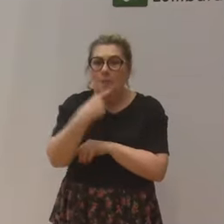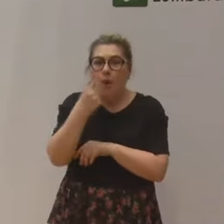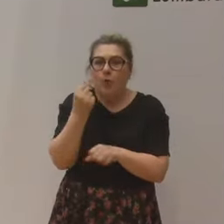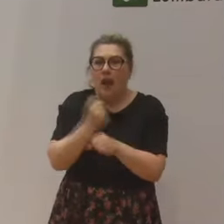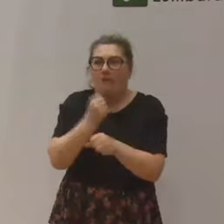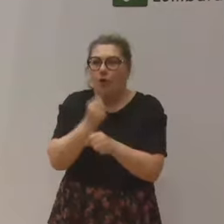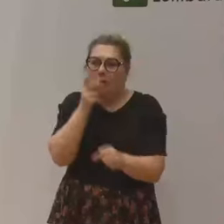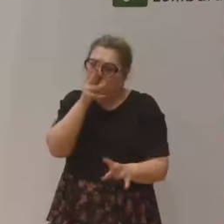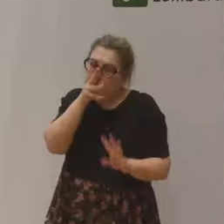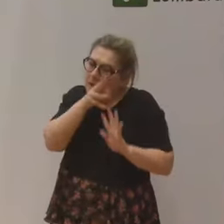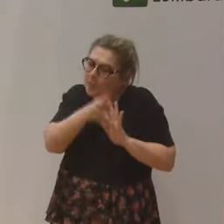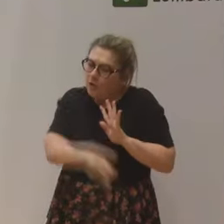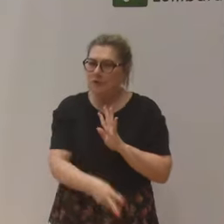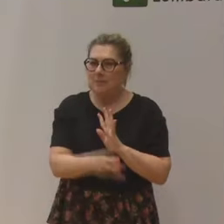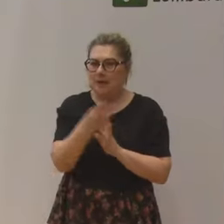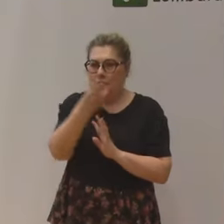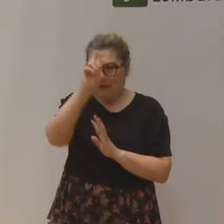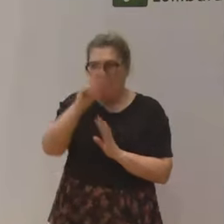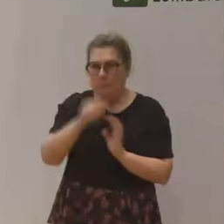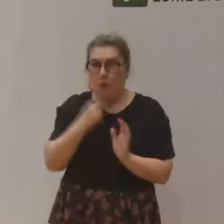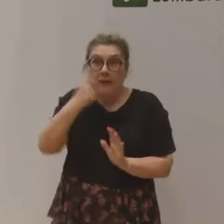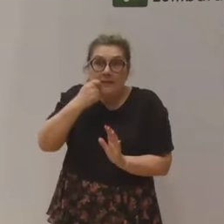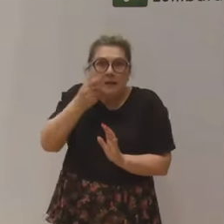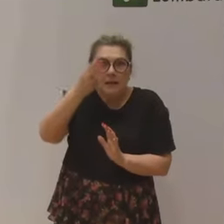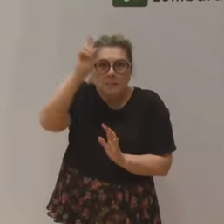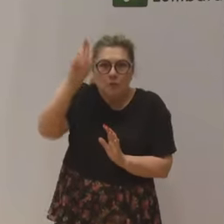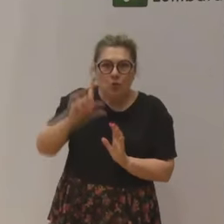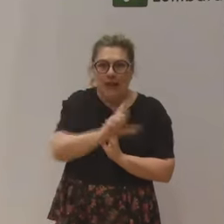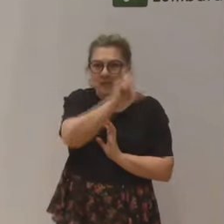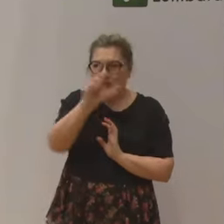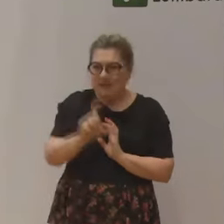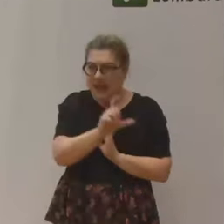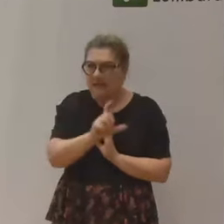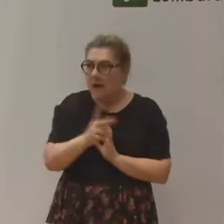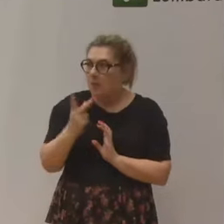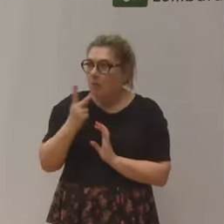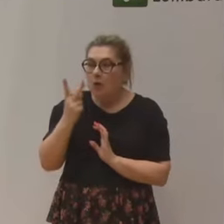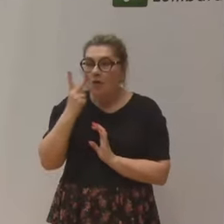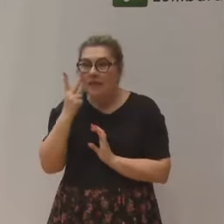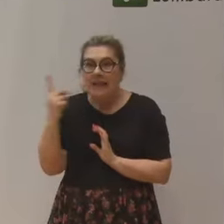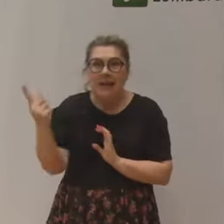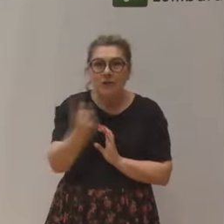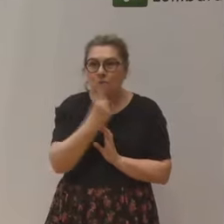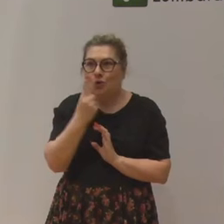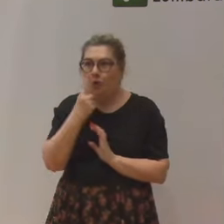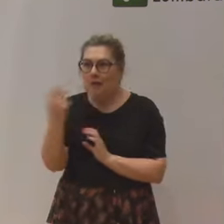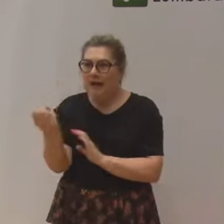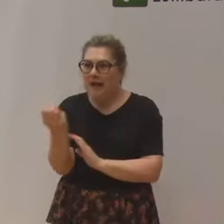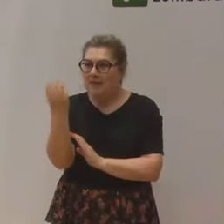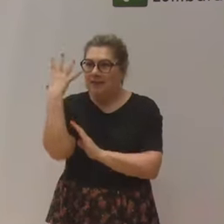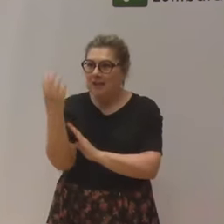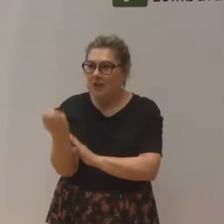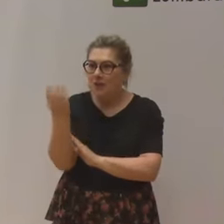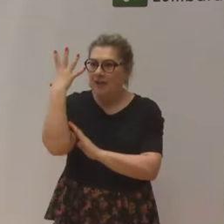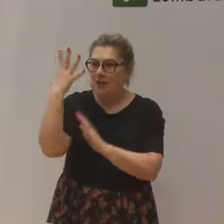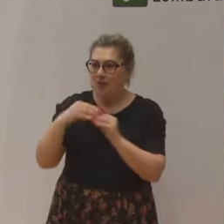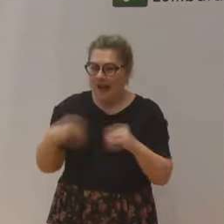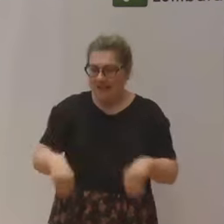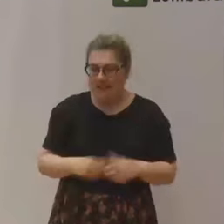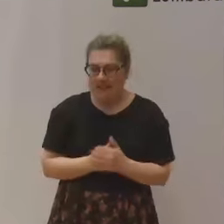più diciamo, interessanti della giornata, vedendo proprio anche questi video che sono stati